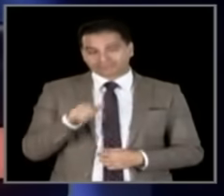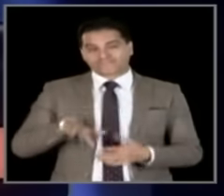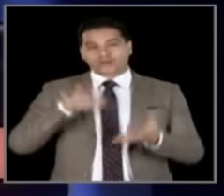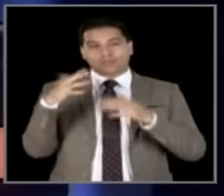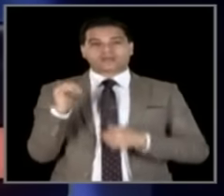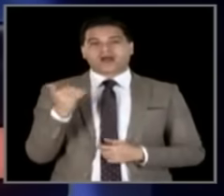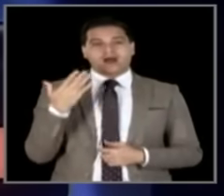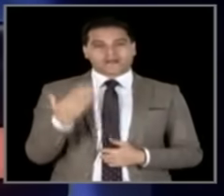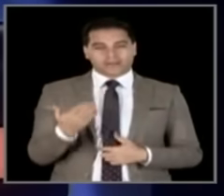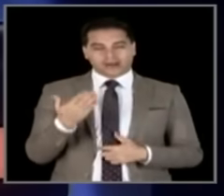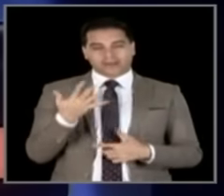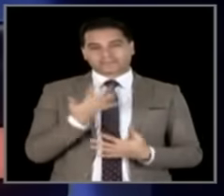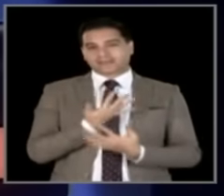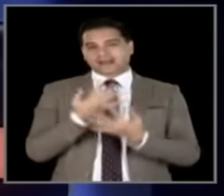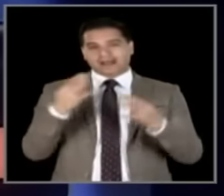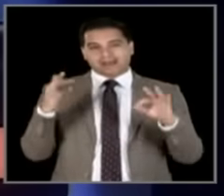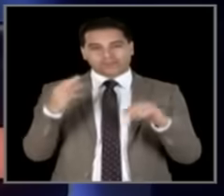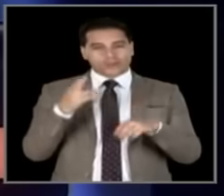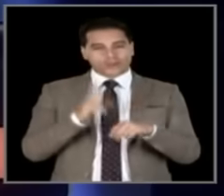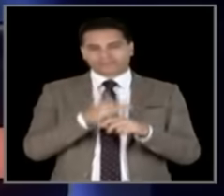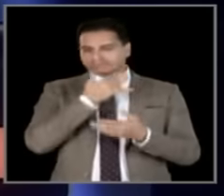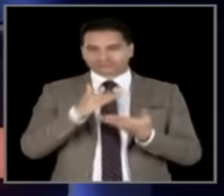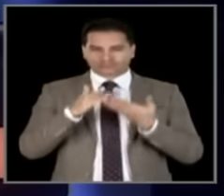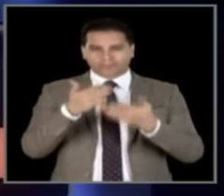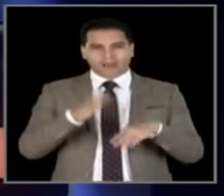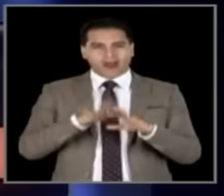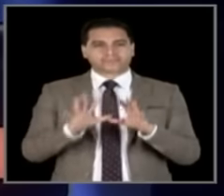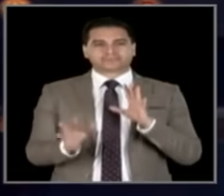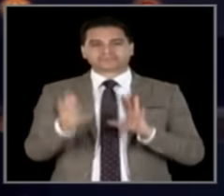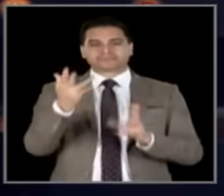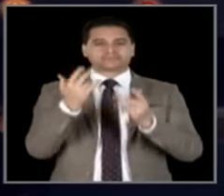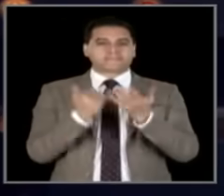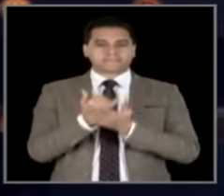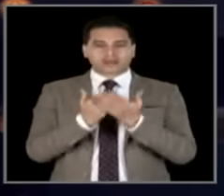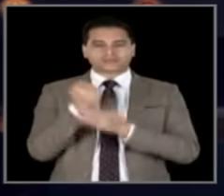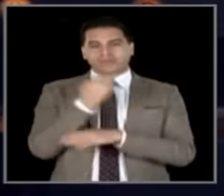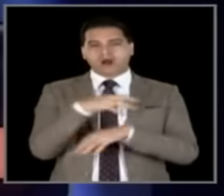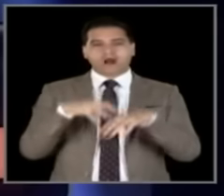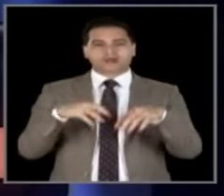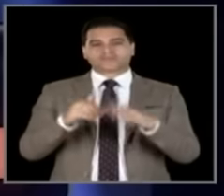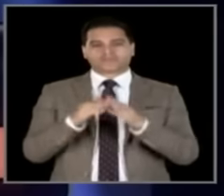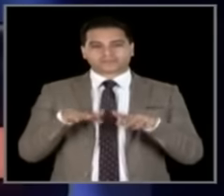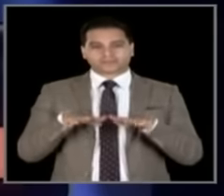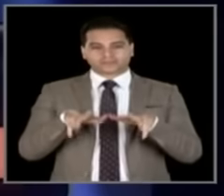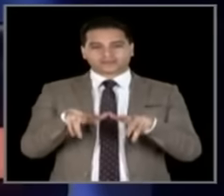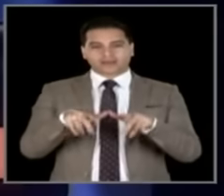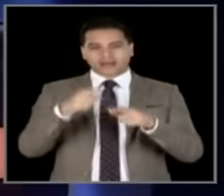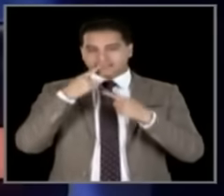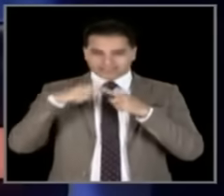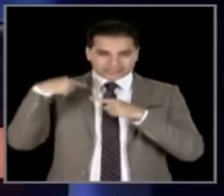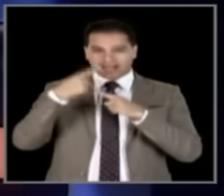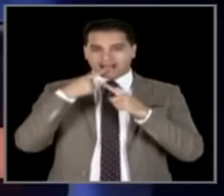في الوطن العربي بأجمع، ومساهماً في تطوير المدارس والقرى المصرية. عام بعد